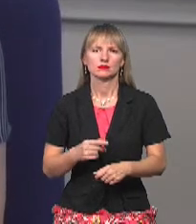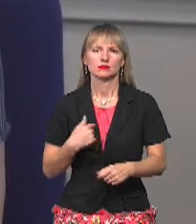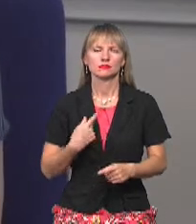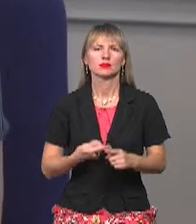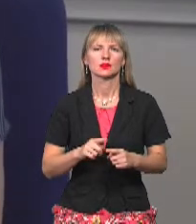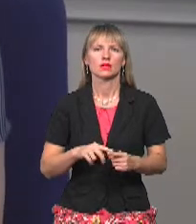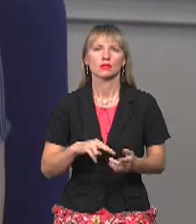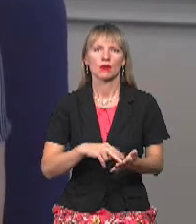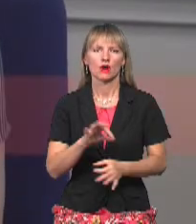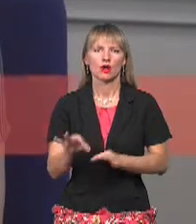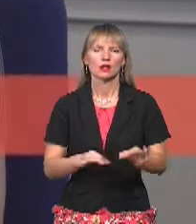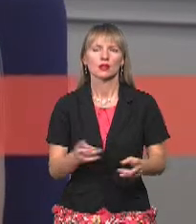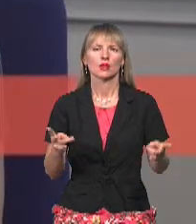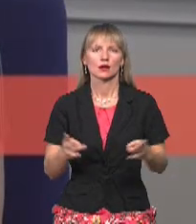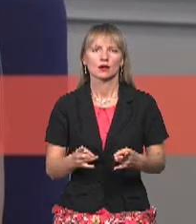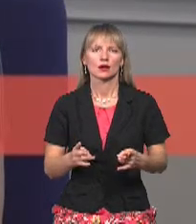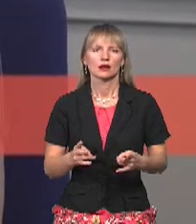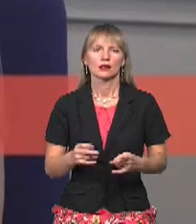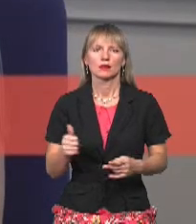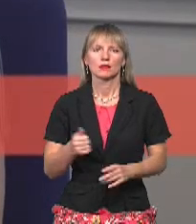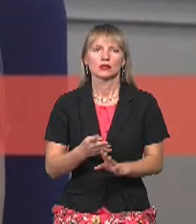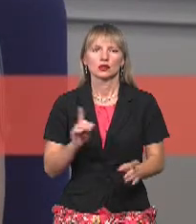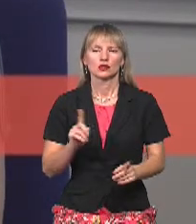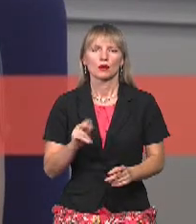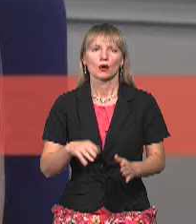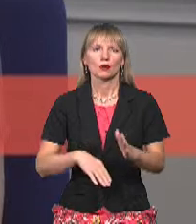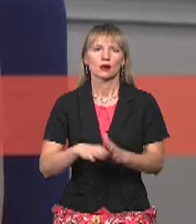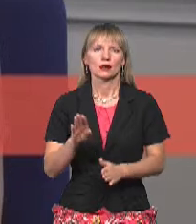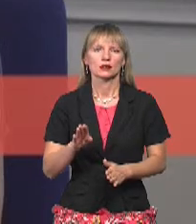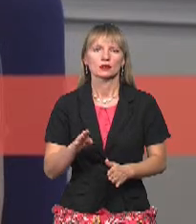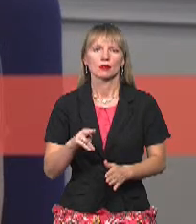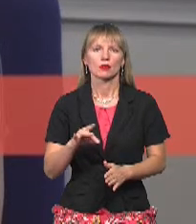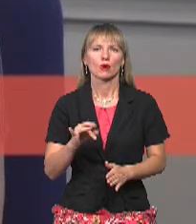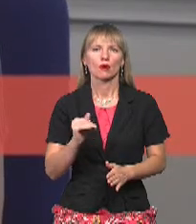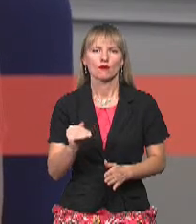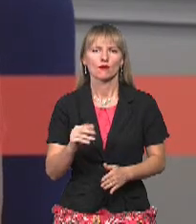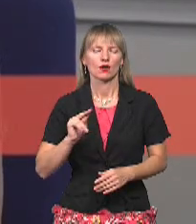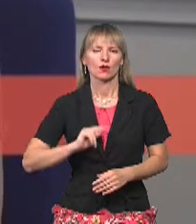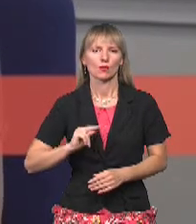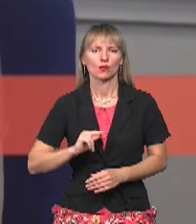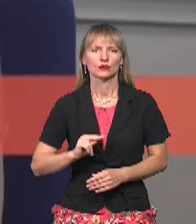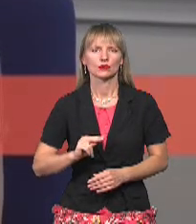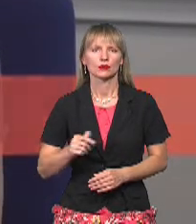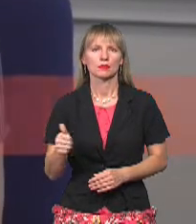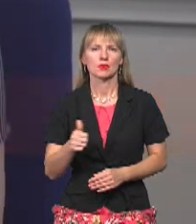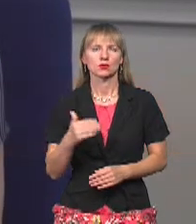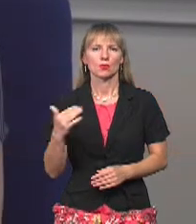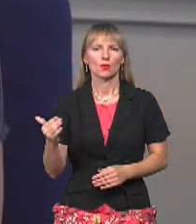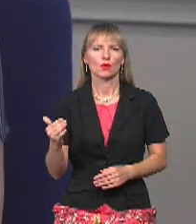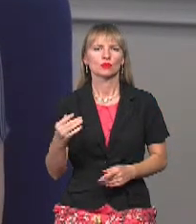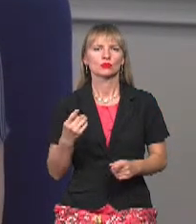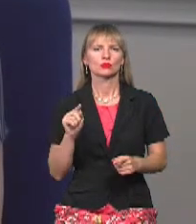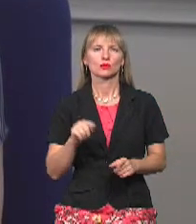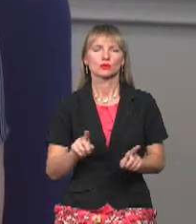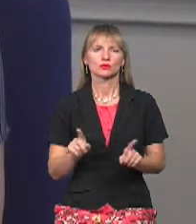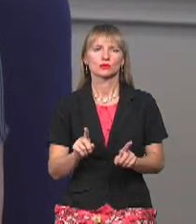проєкт необхідний, напевно, насамперед, щоб покращити профілактичну роботу, да, з першого боку, тому